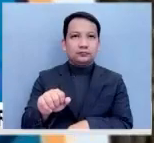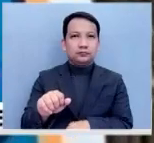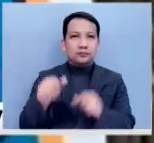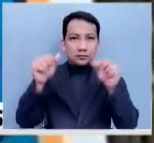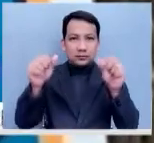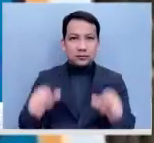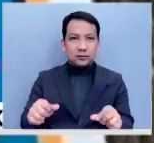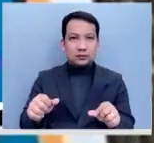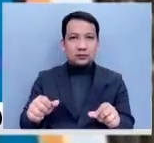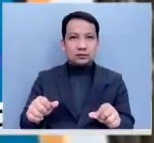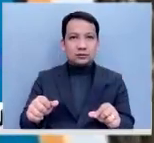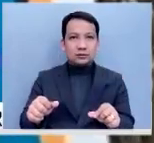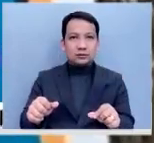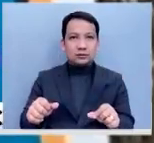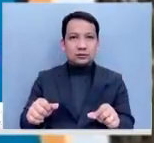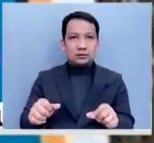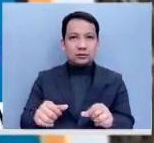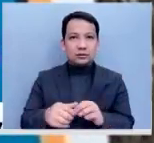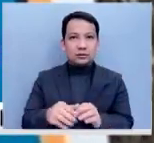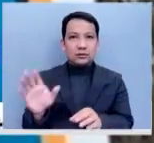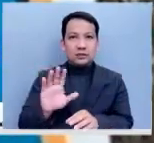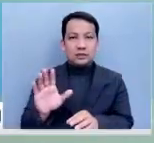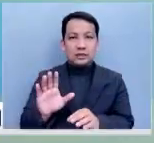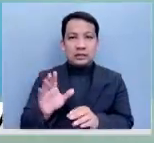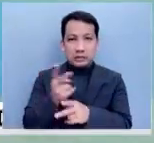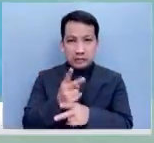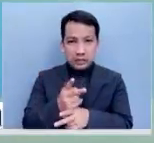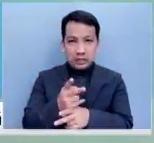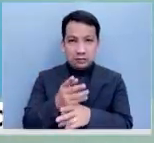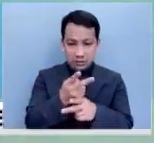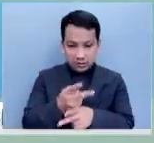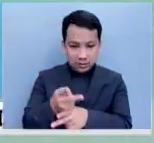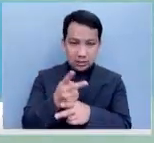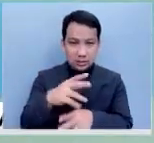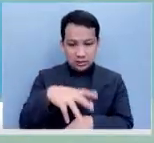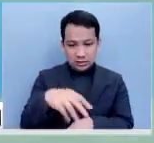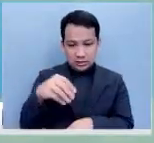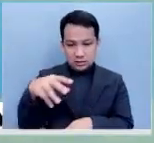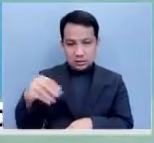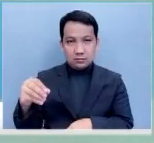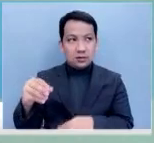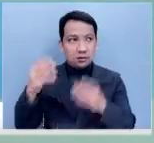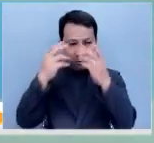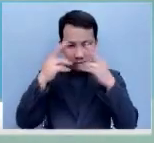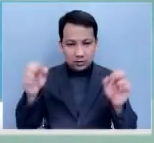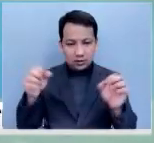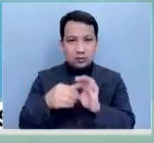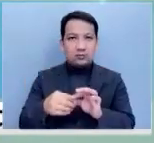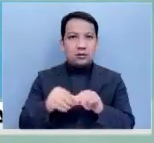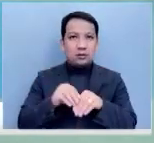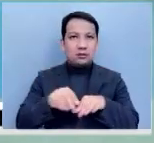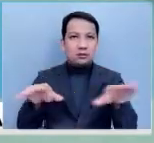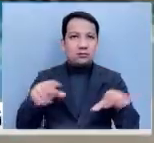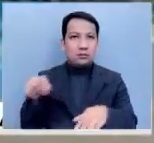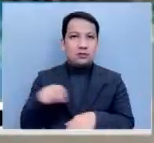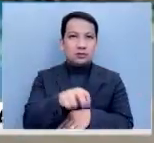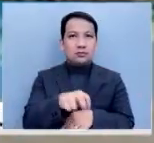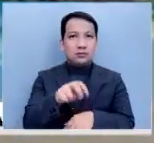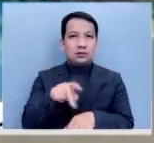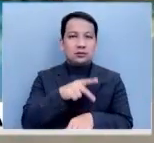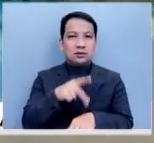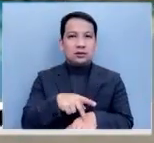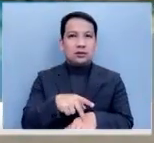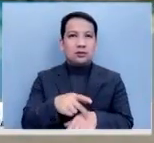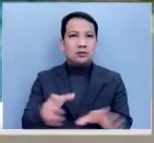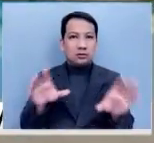na paalala sa mga bisita na mag-ingat sa dikya. Aminadong alkalde ng Santa Fe na naapektuhan ang turismo sa bayan